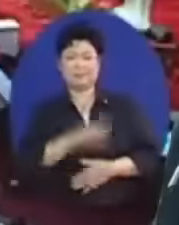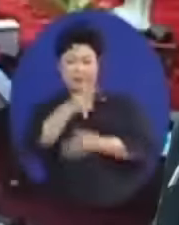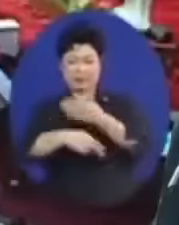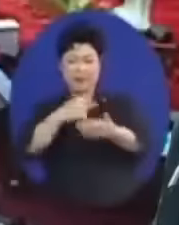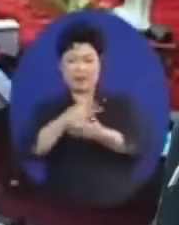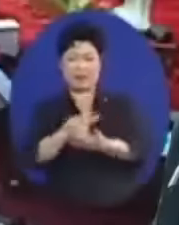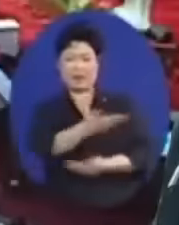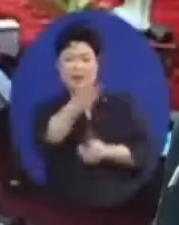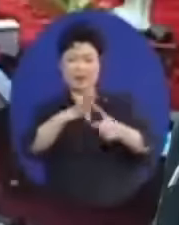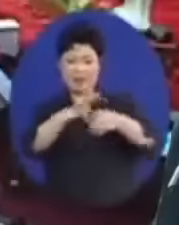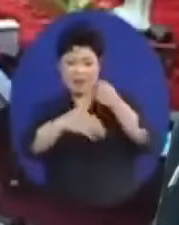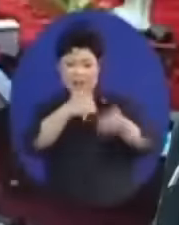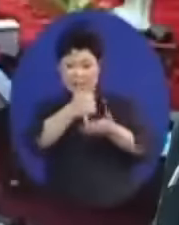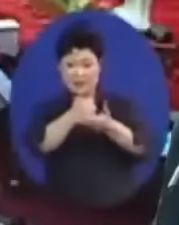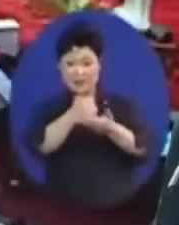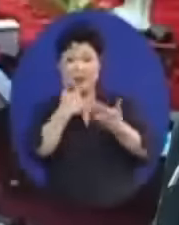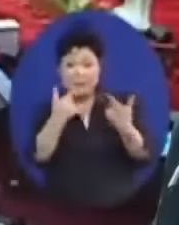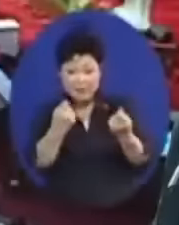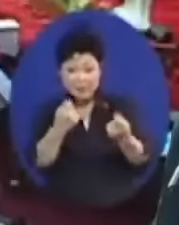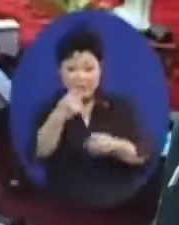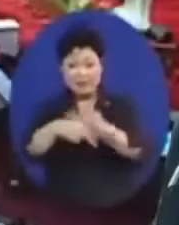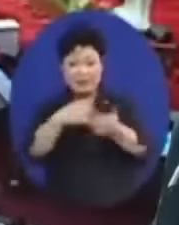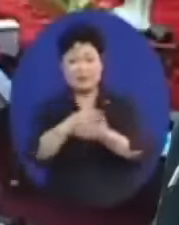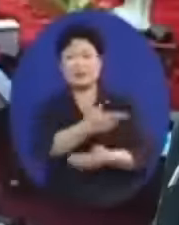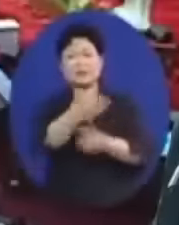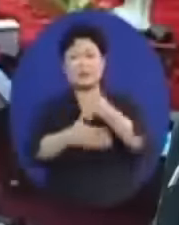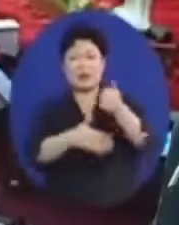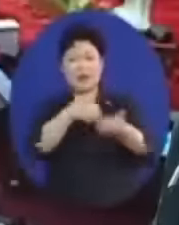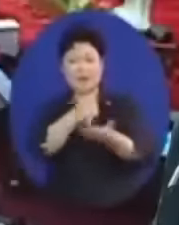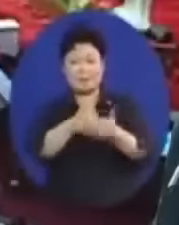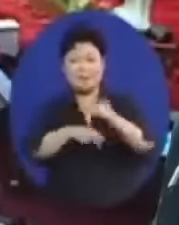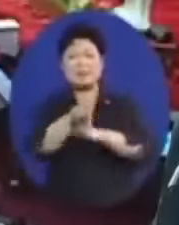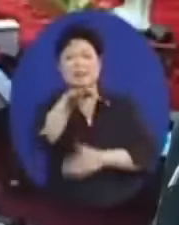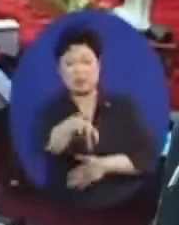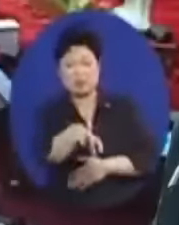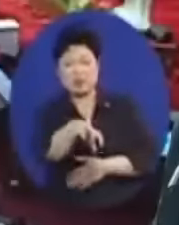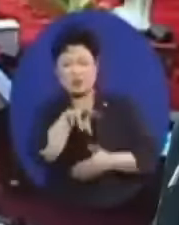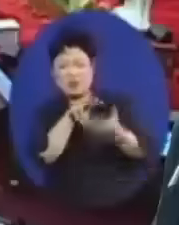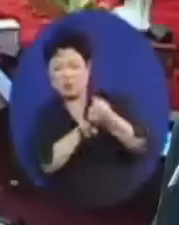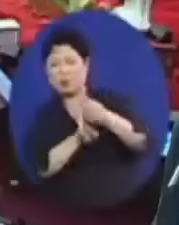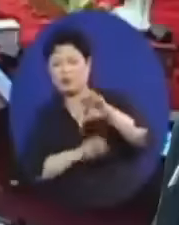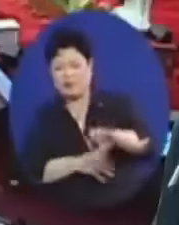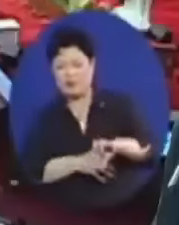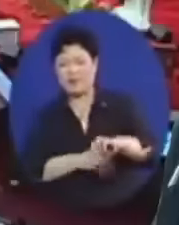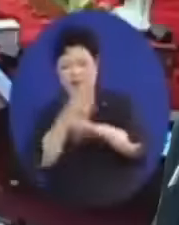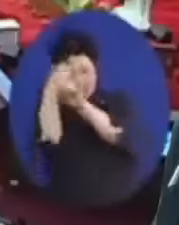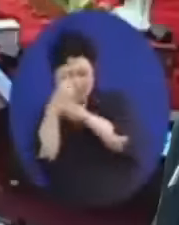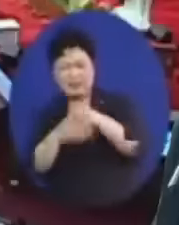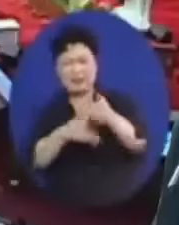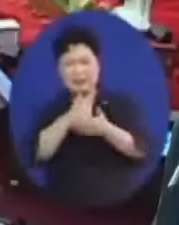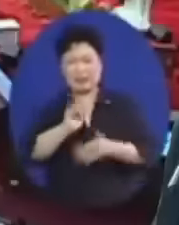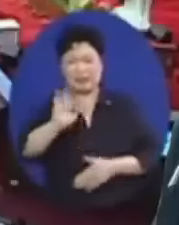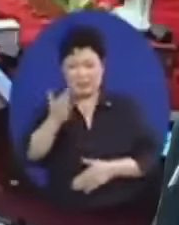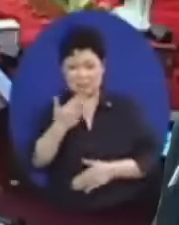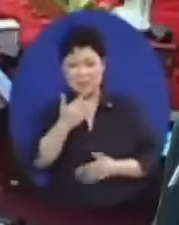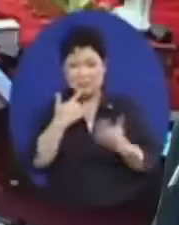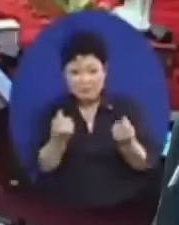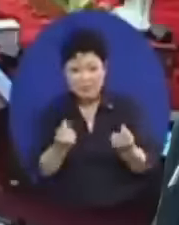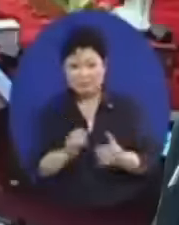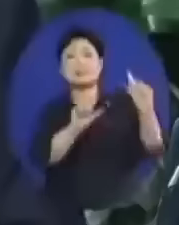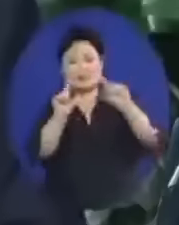야훼가 여러분 하나님 아니십니까? 야훼는 여러분의 피난처요 요새요 의지하는 하나님이 되지